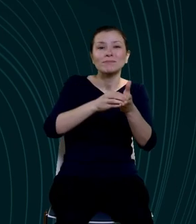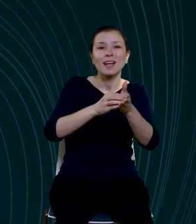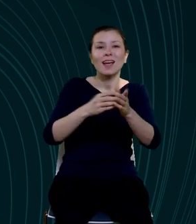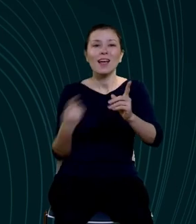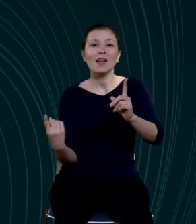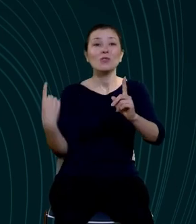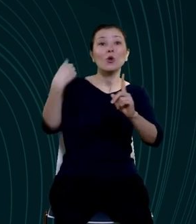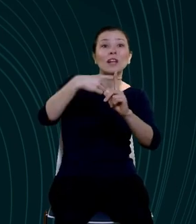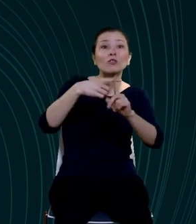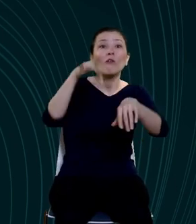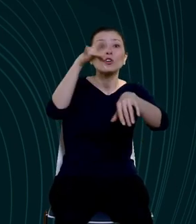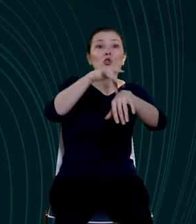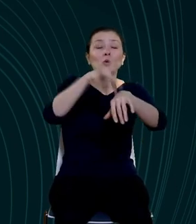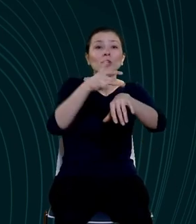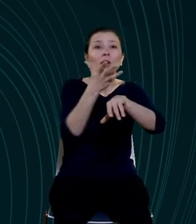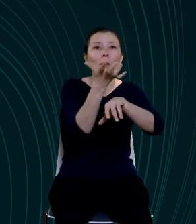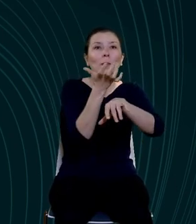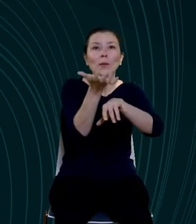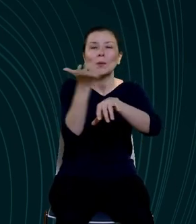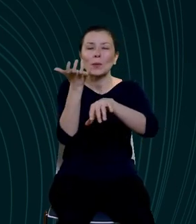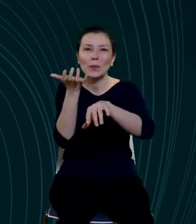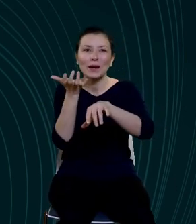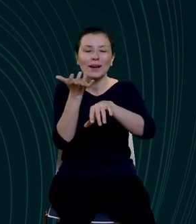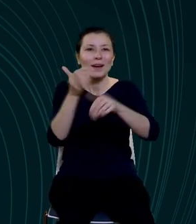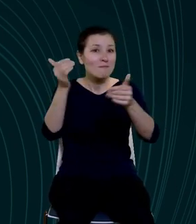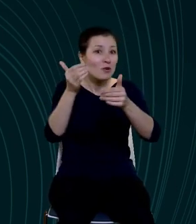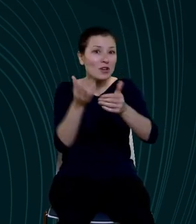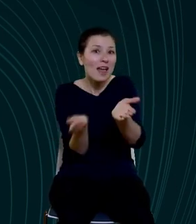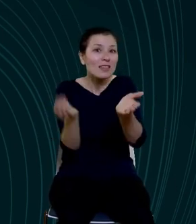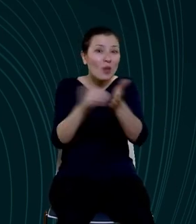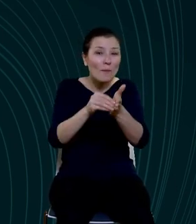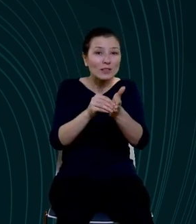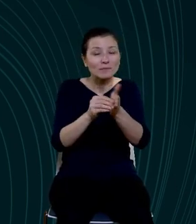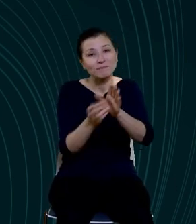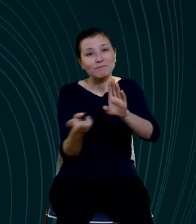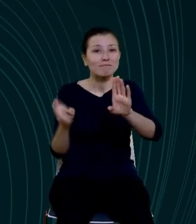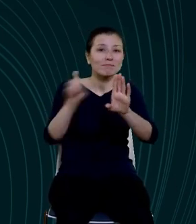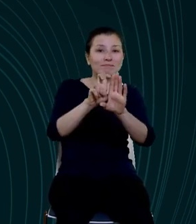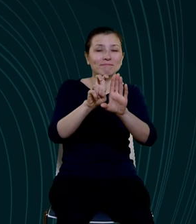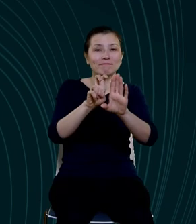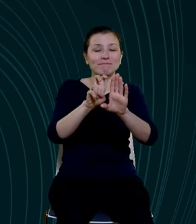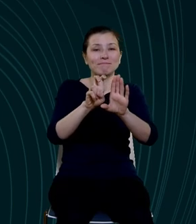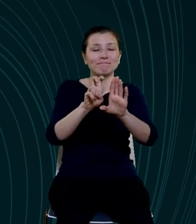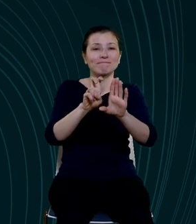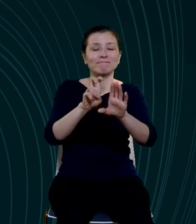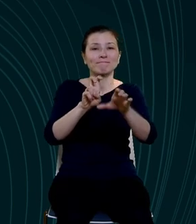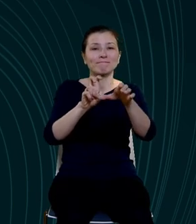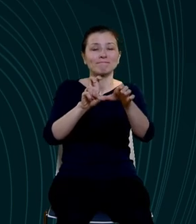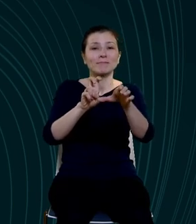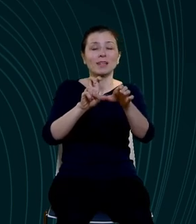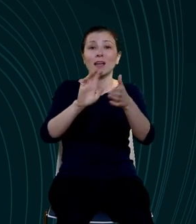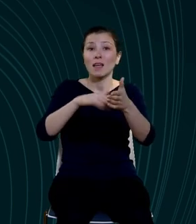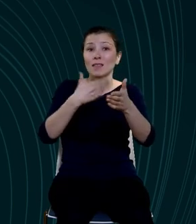dodatkowy czujnik, dodatkowy zmysł dla takiej stacji monitorującej, na przykład